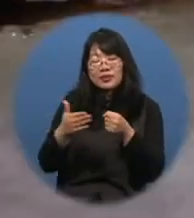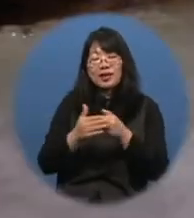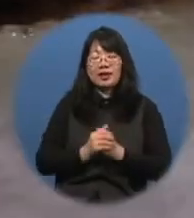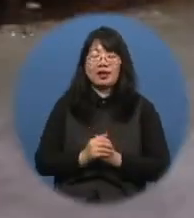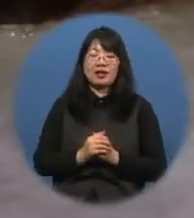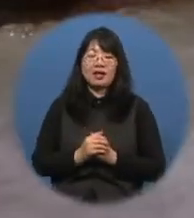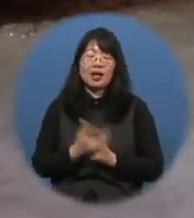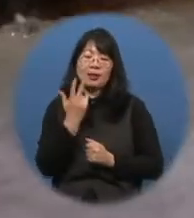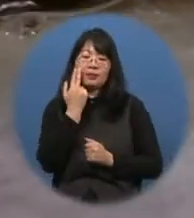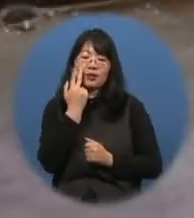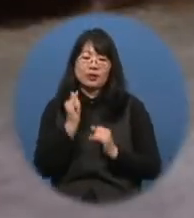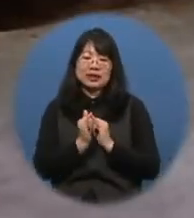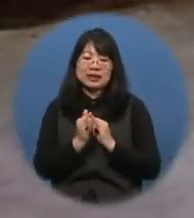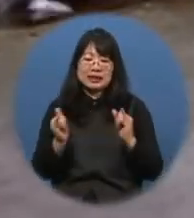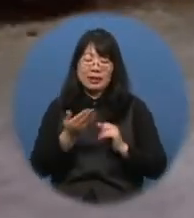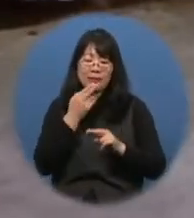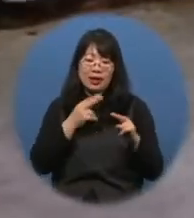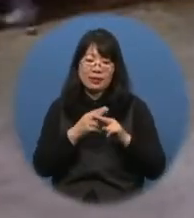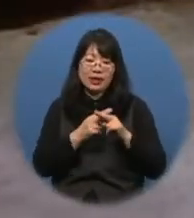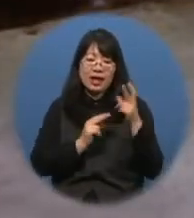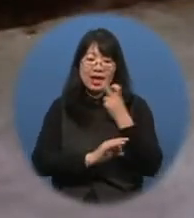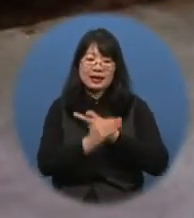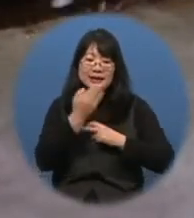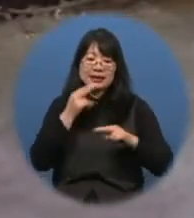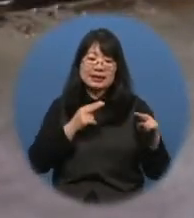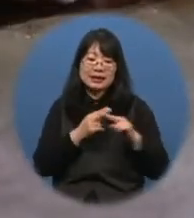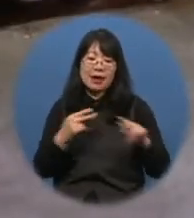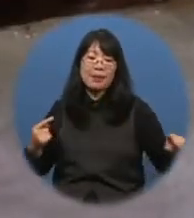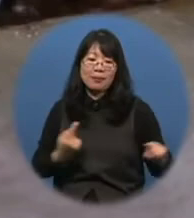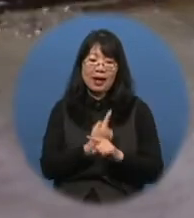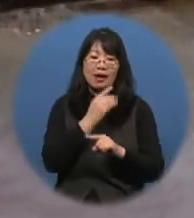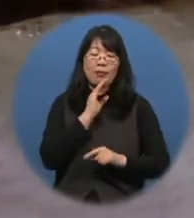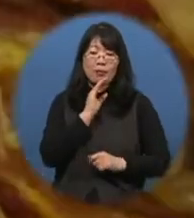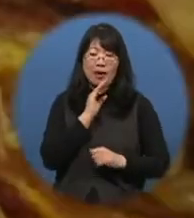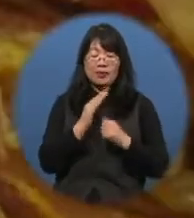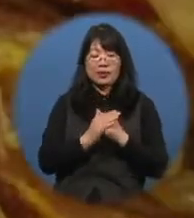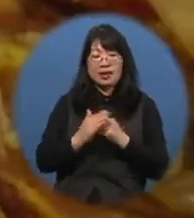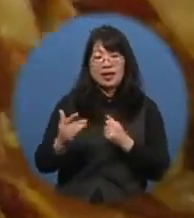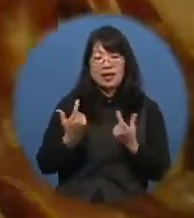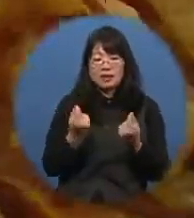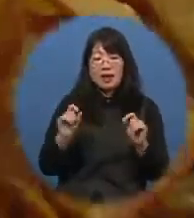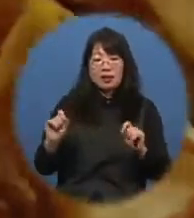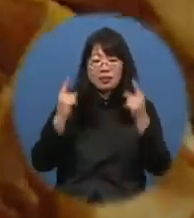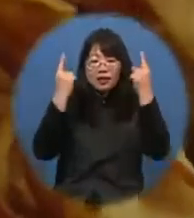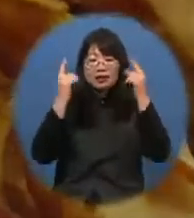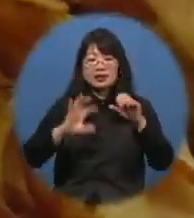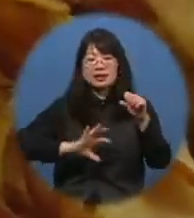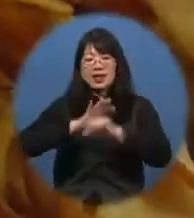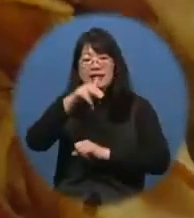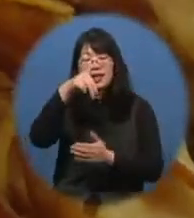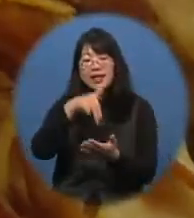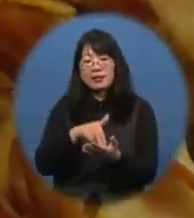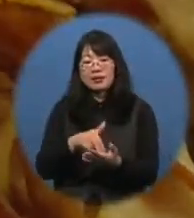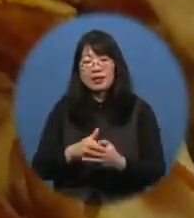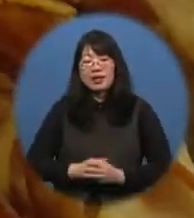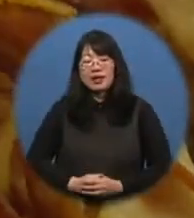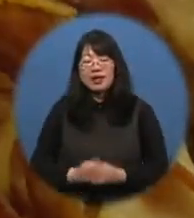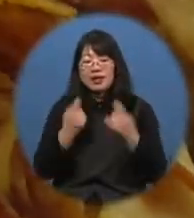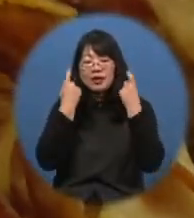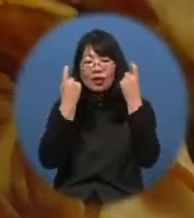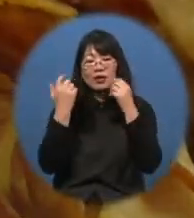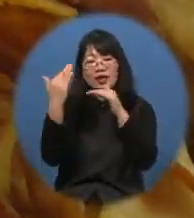그 미국인의 식단을 아침 식단을 이제 바꿔놓은 거죠. 그러면서 이제 세계적으로.